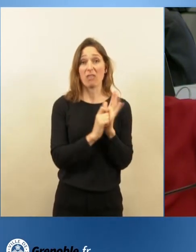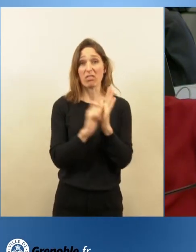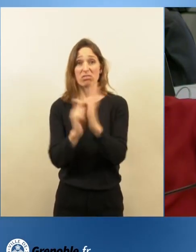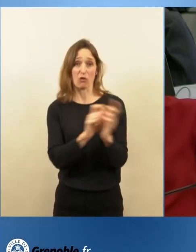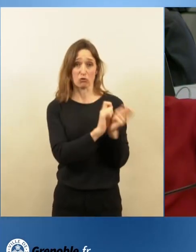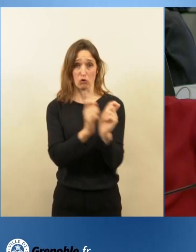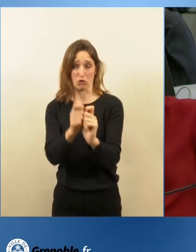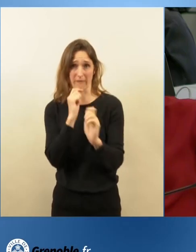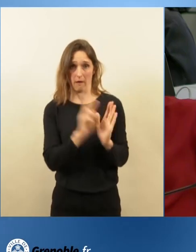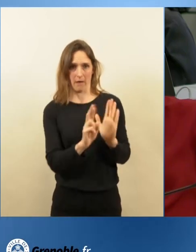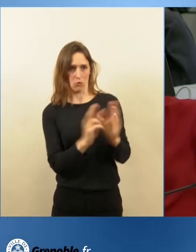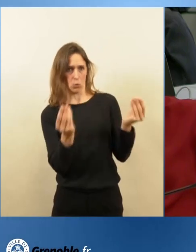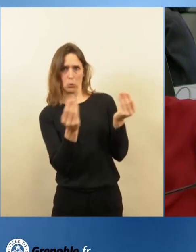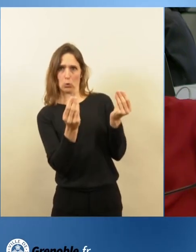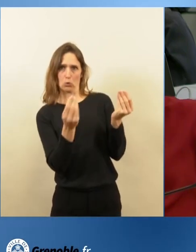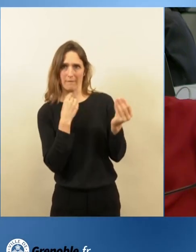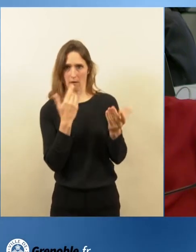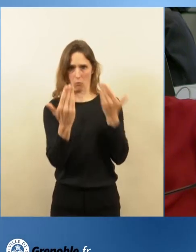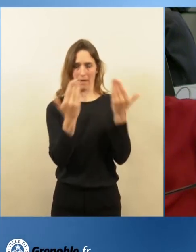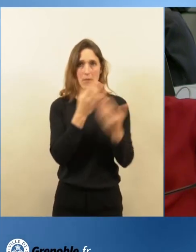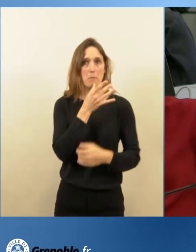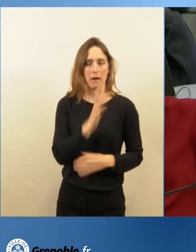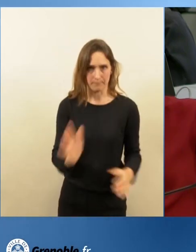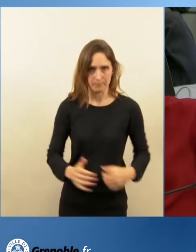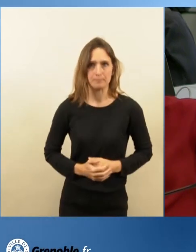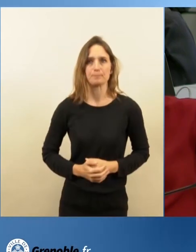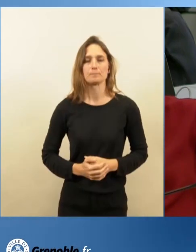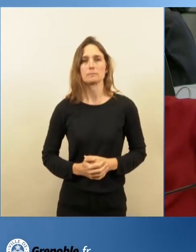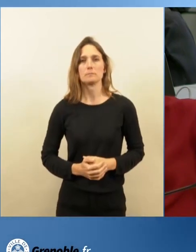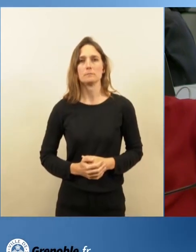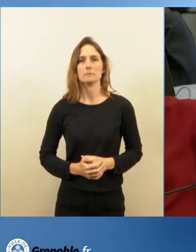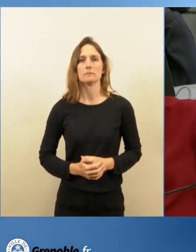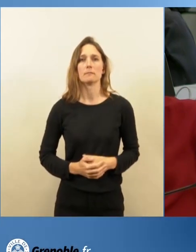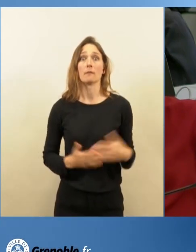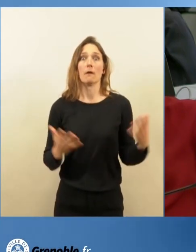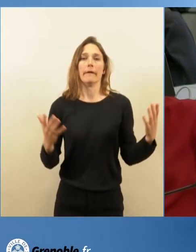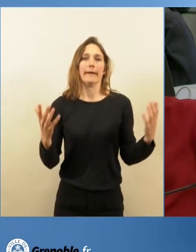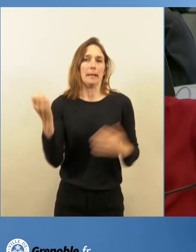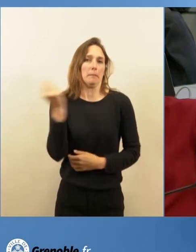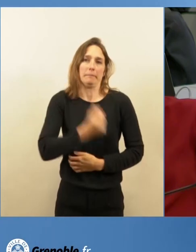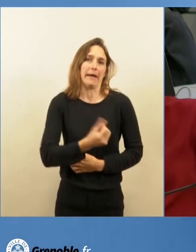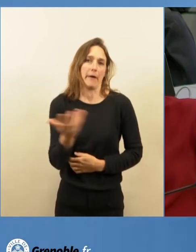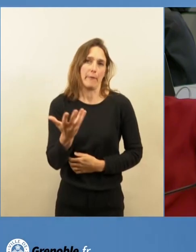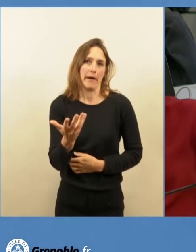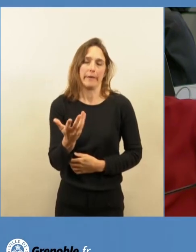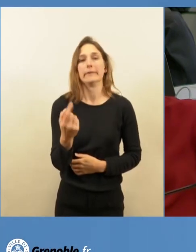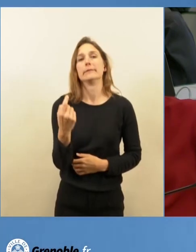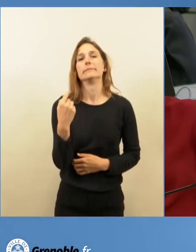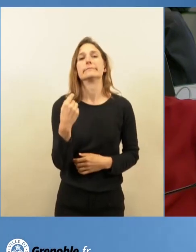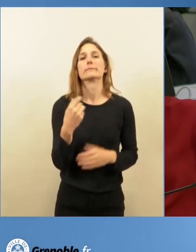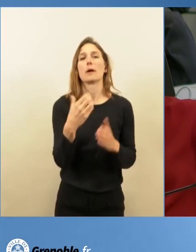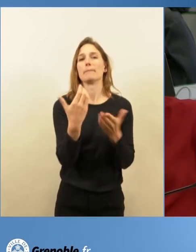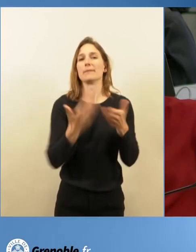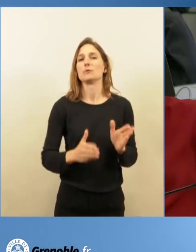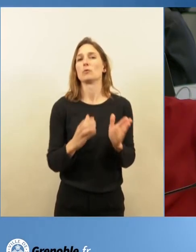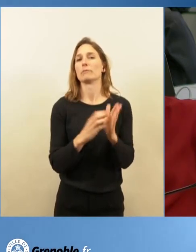vos résultats en termes de politique publique et enfin le pompon c'est la mesure 5.5 que